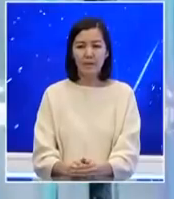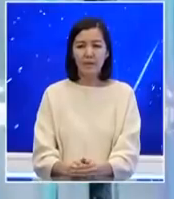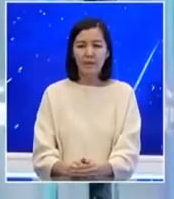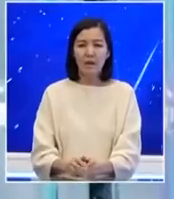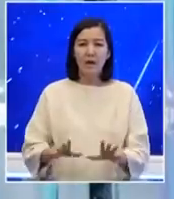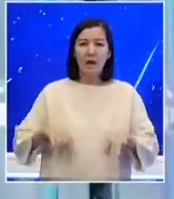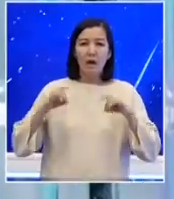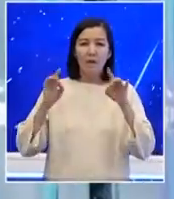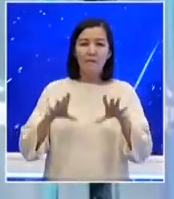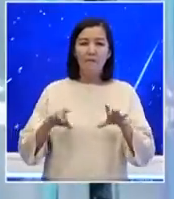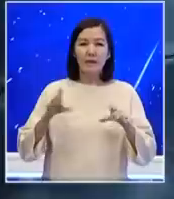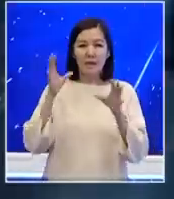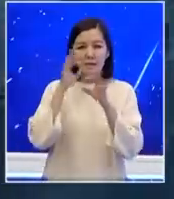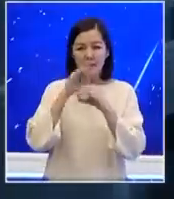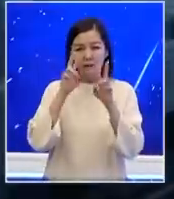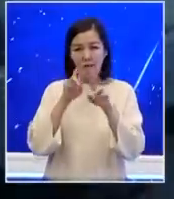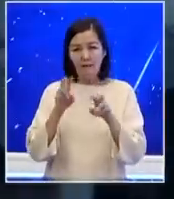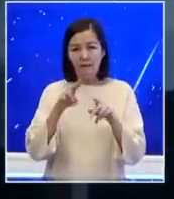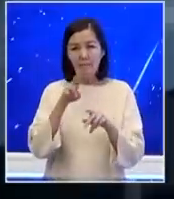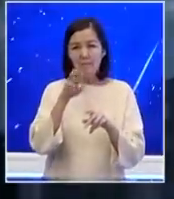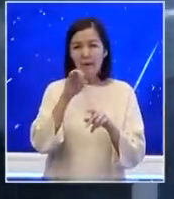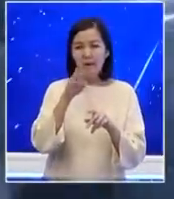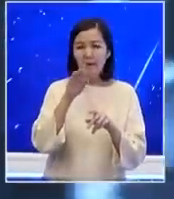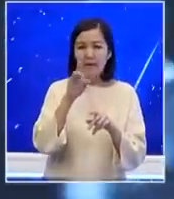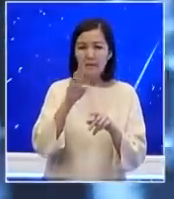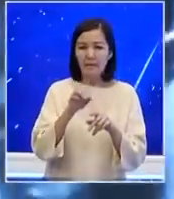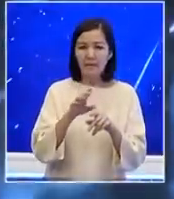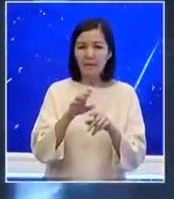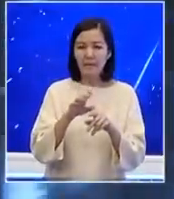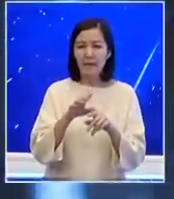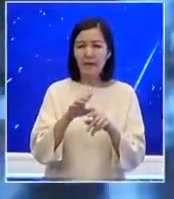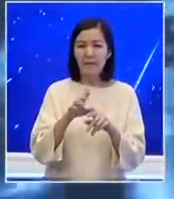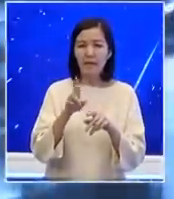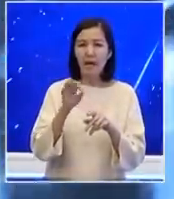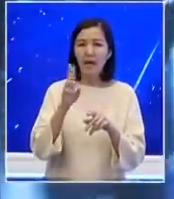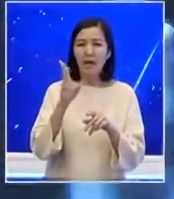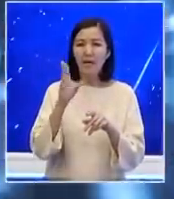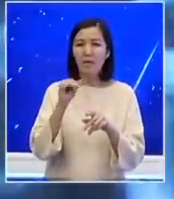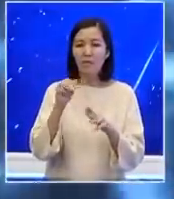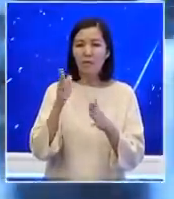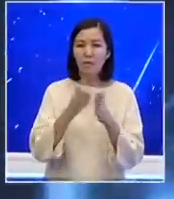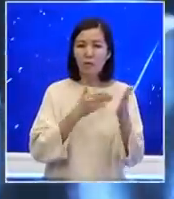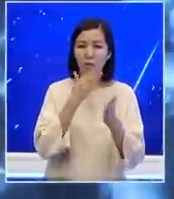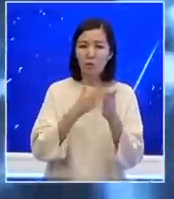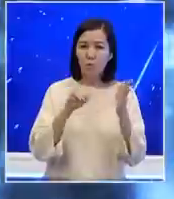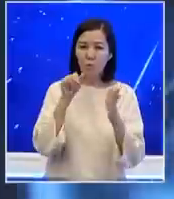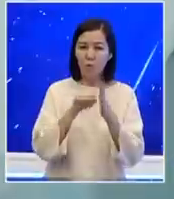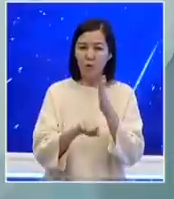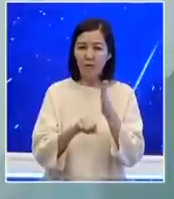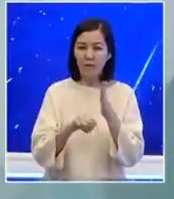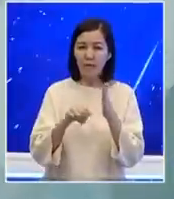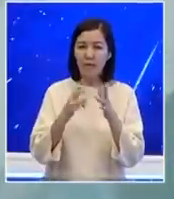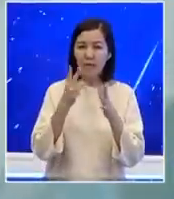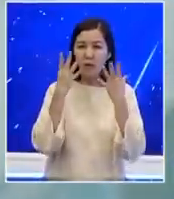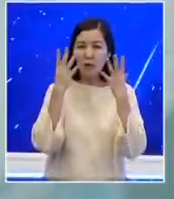Австралия ғалымдары зертханалық жағдайда паразитке қарсы имермектин дәрісі коронавирусты өлтіретінін анықтады. Нәтижесінде ол 2 күннің